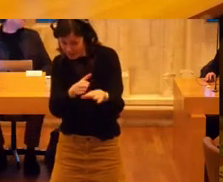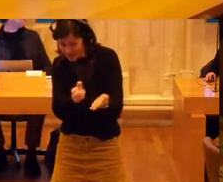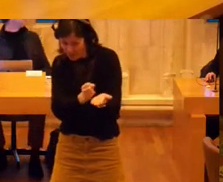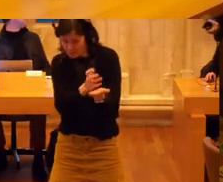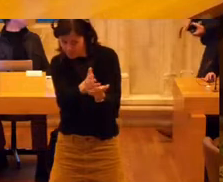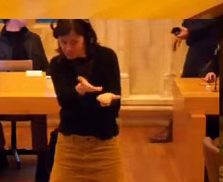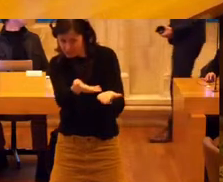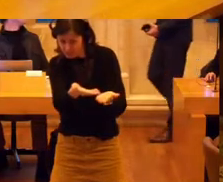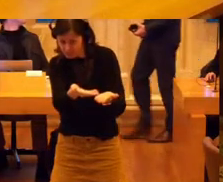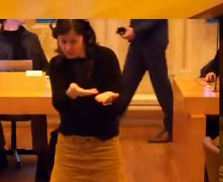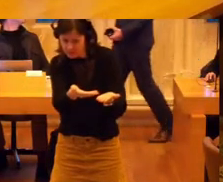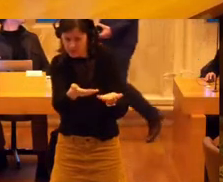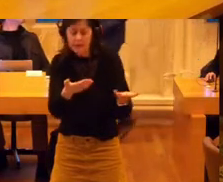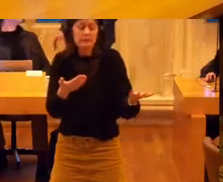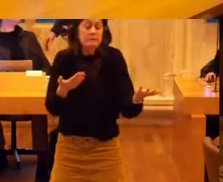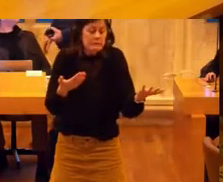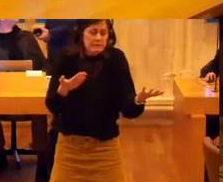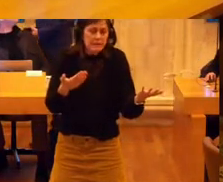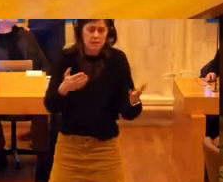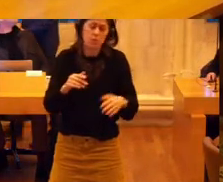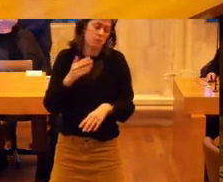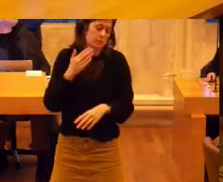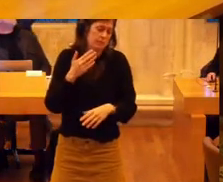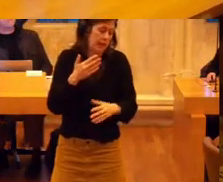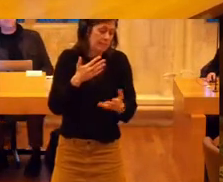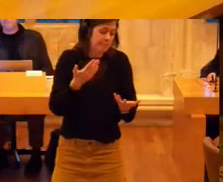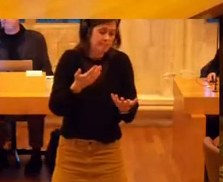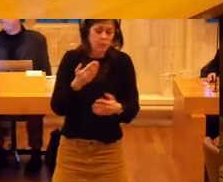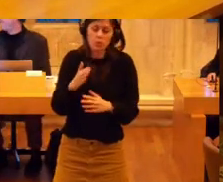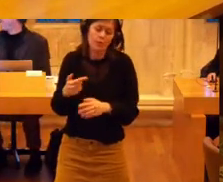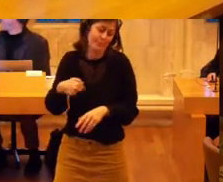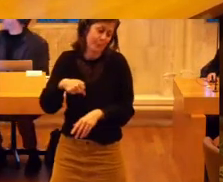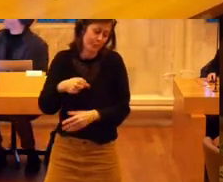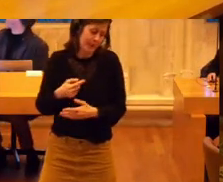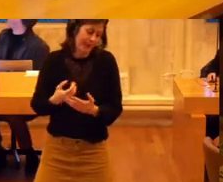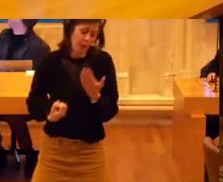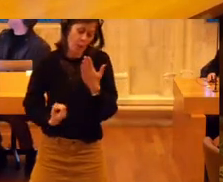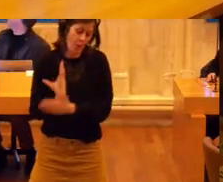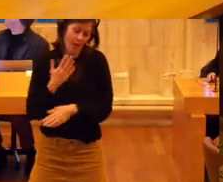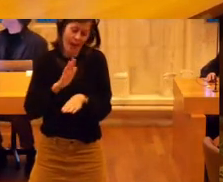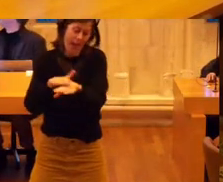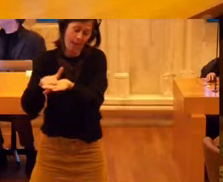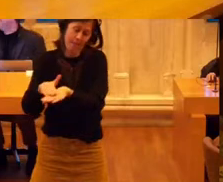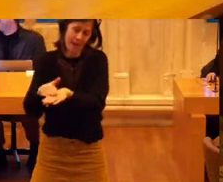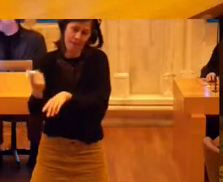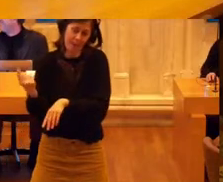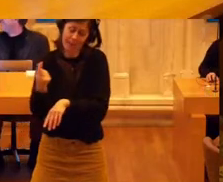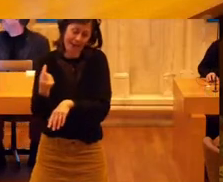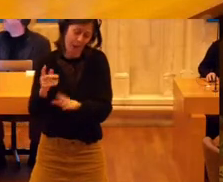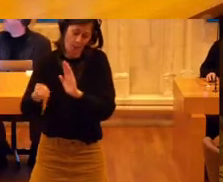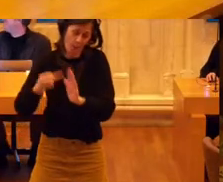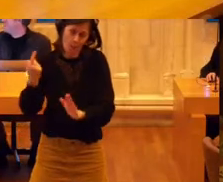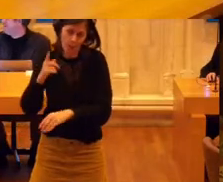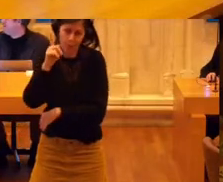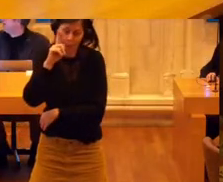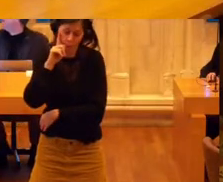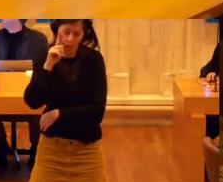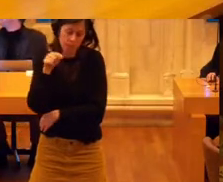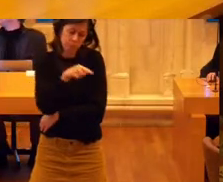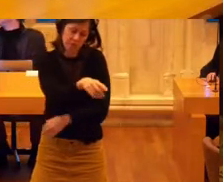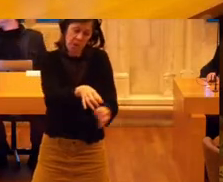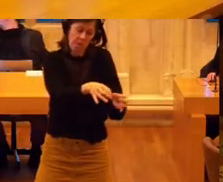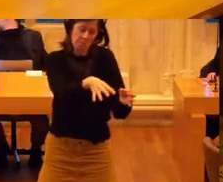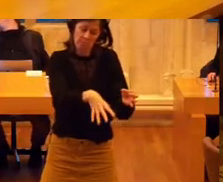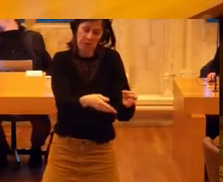si nous lançons un nouvel appel à partenariat, c'est que le bilan ne nous satisfait pas de